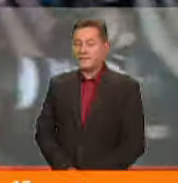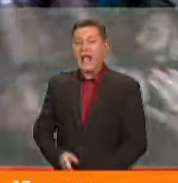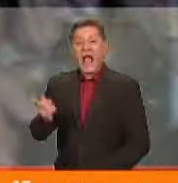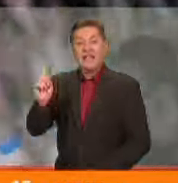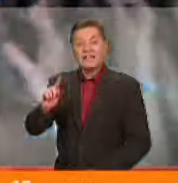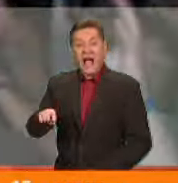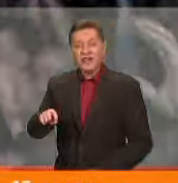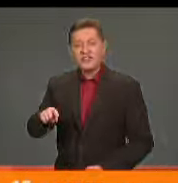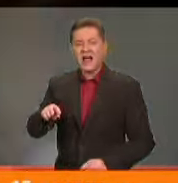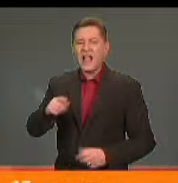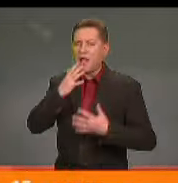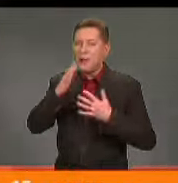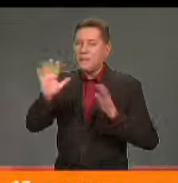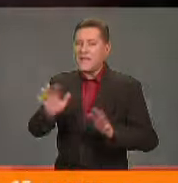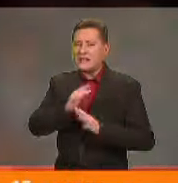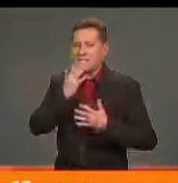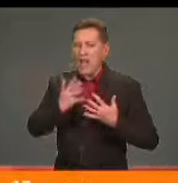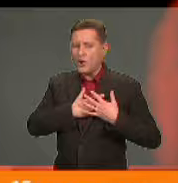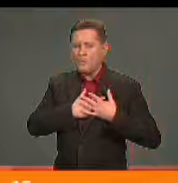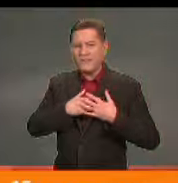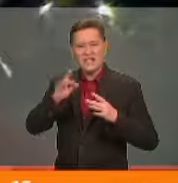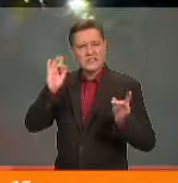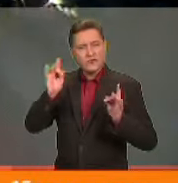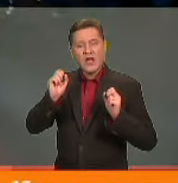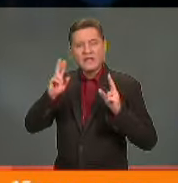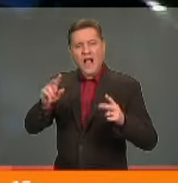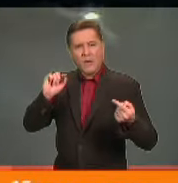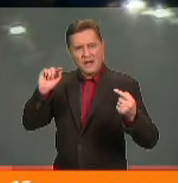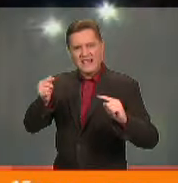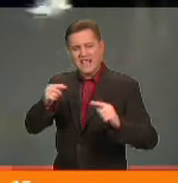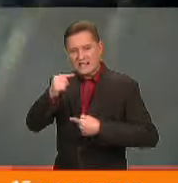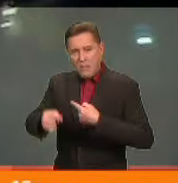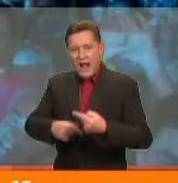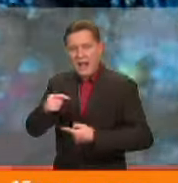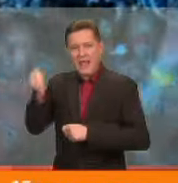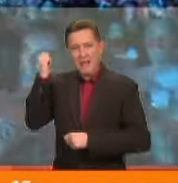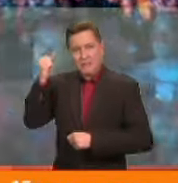Даже лирические песни о любви звучат как протест поколения, победившего на Майдане.